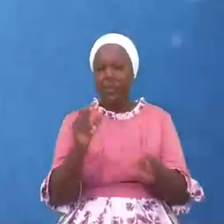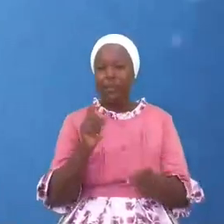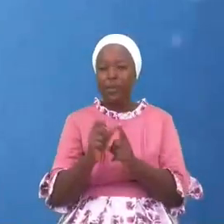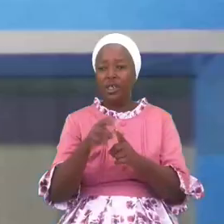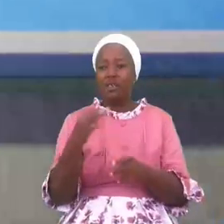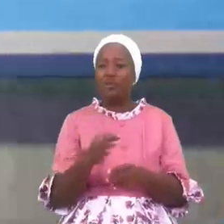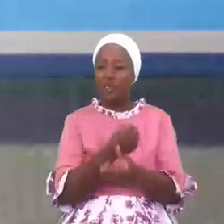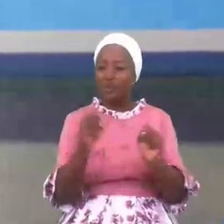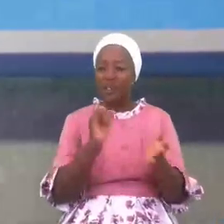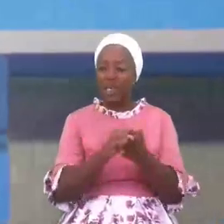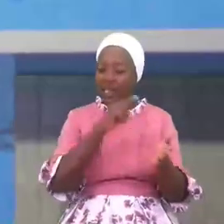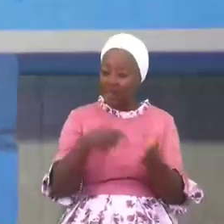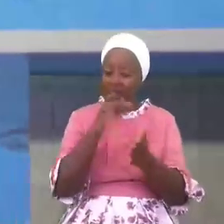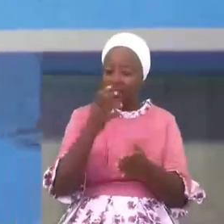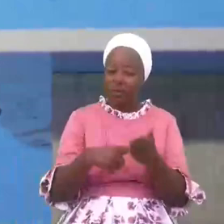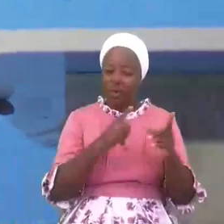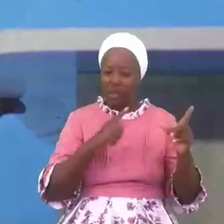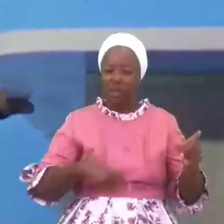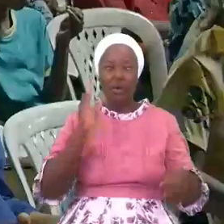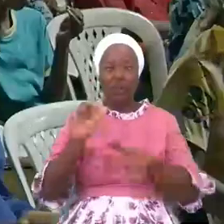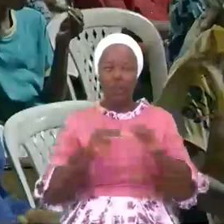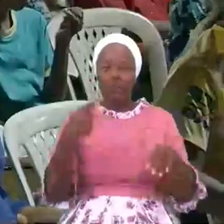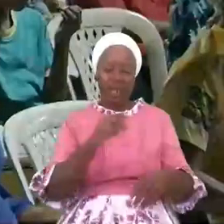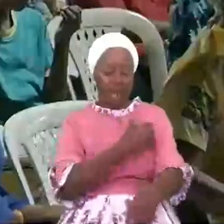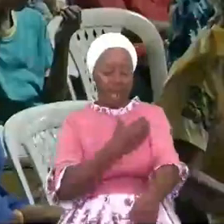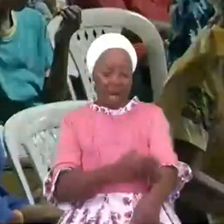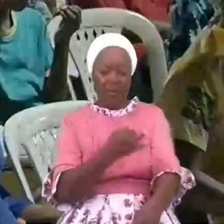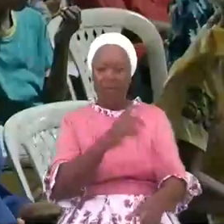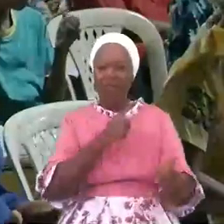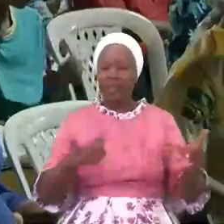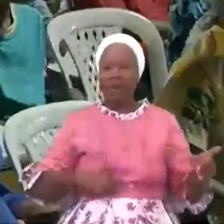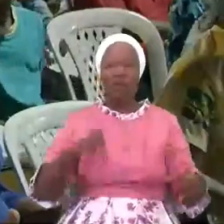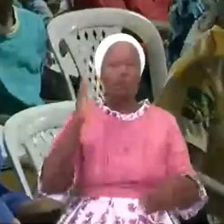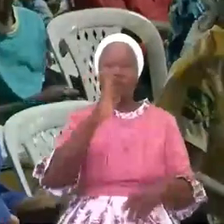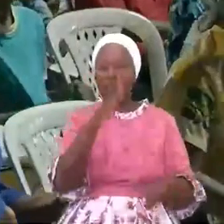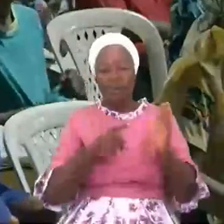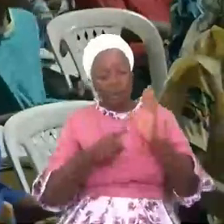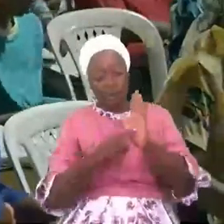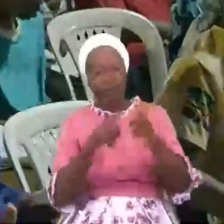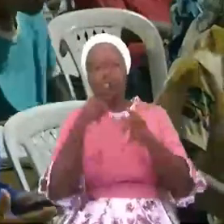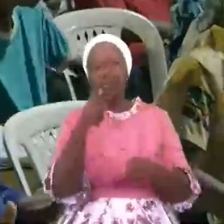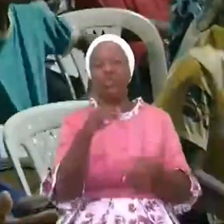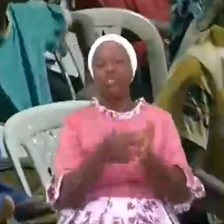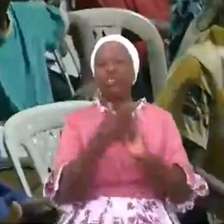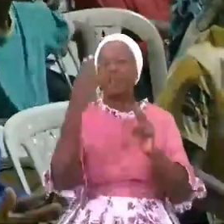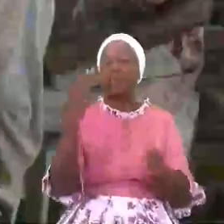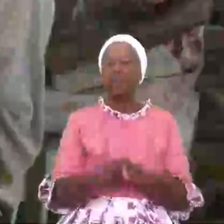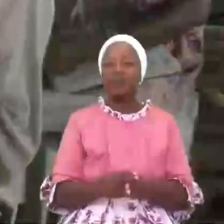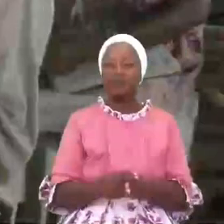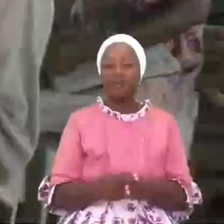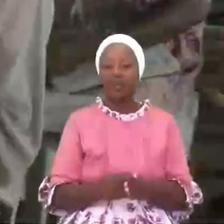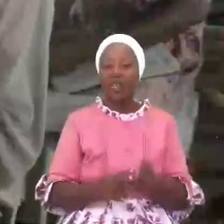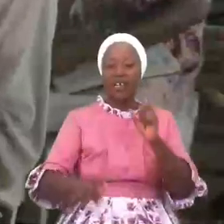que voici ce que Dieu fera, le bras de l'Éternel te sera révélé.